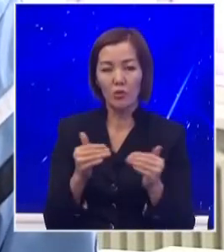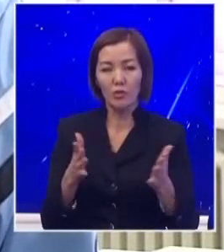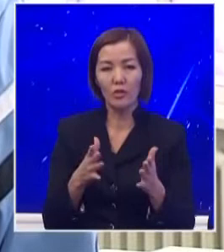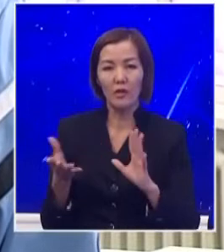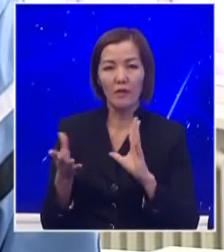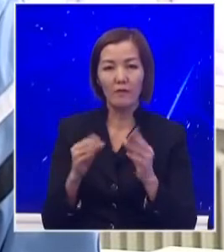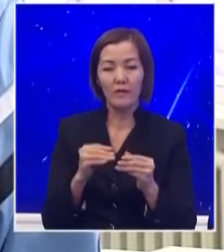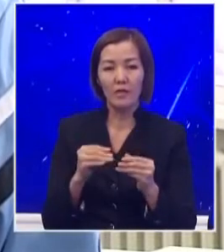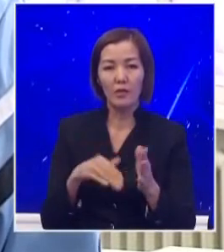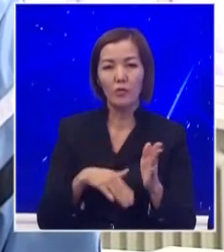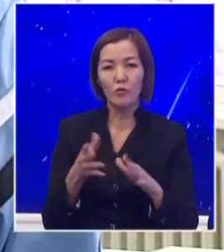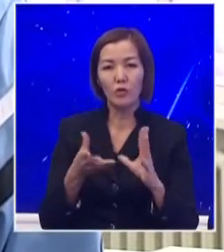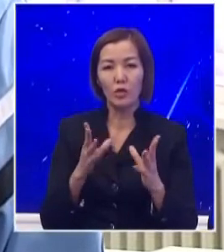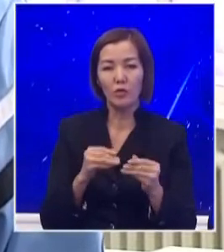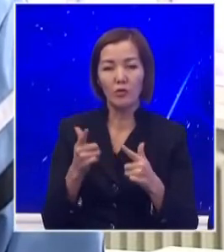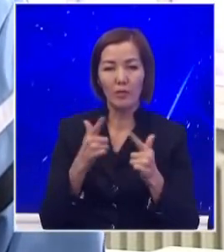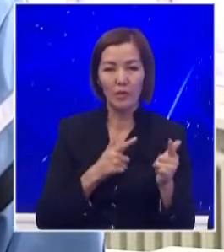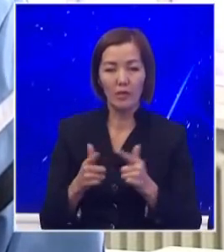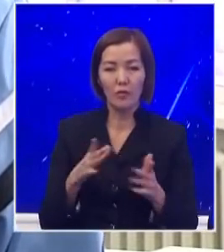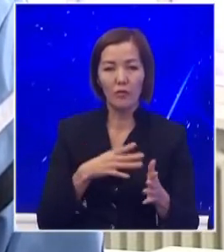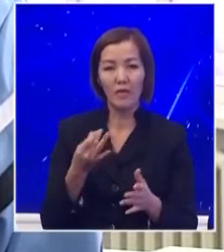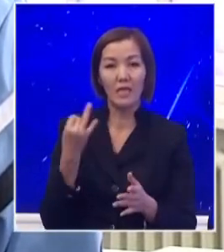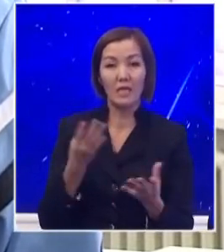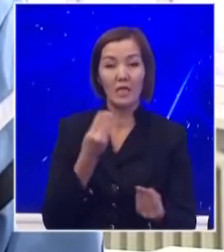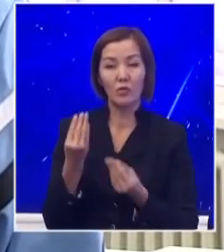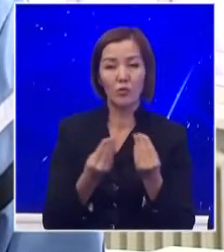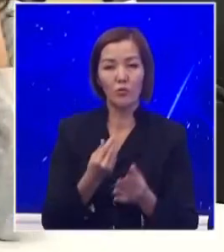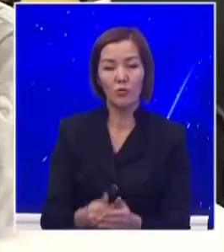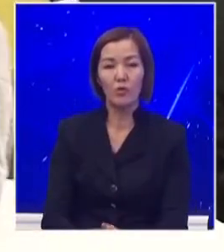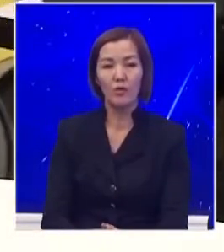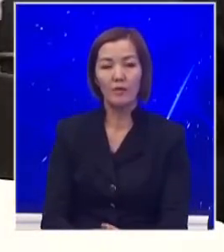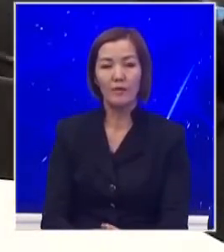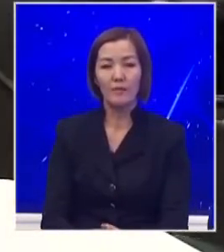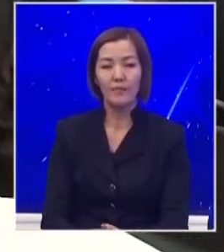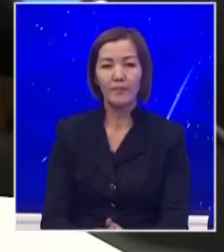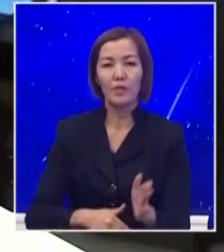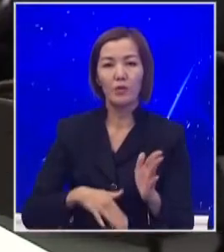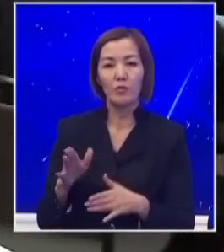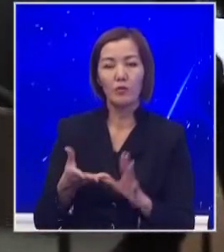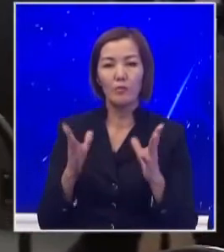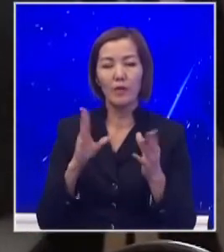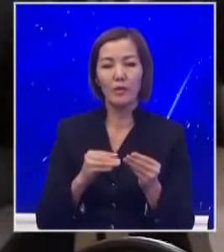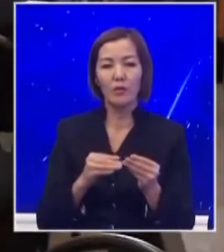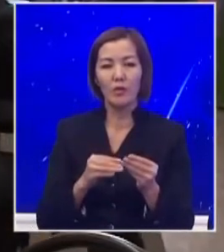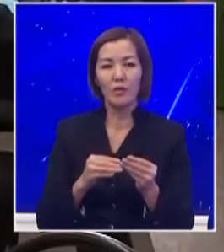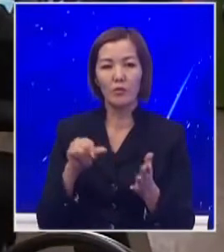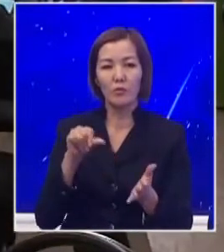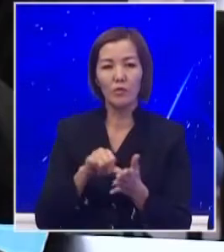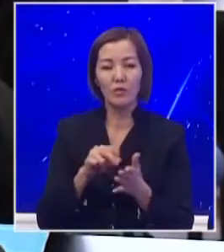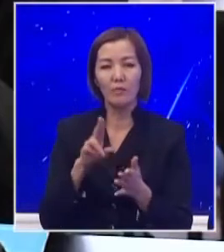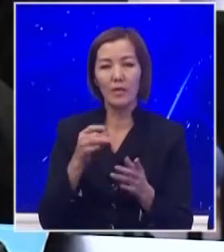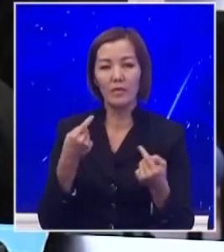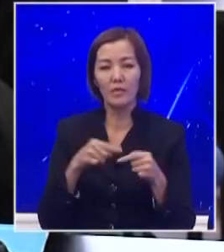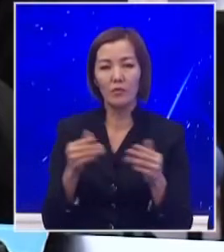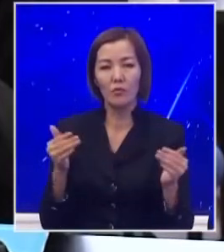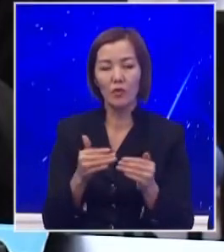Все они показывают отличную подготовку и интересную игру. Лучшими по итогам игр стали учащиеся